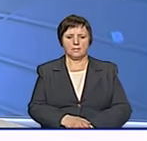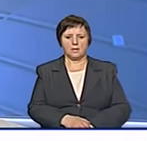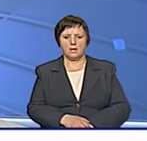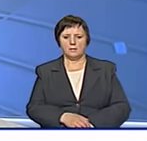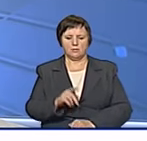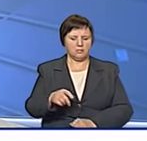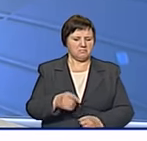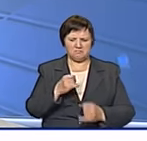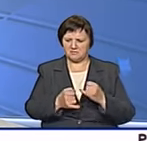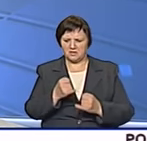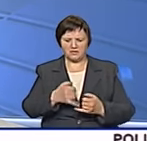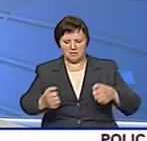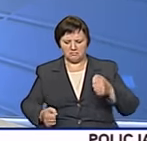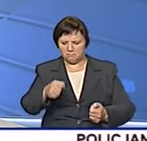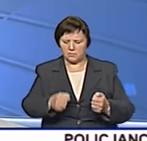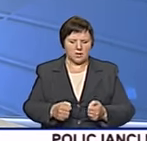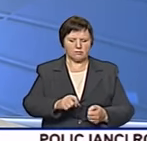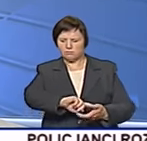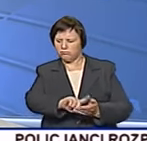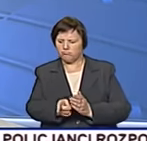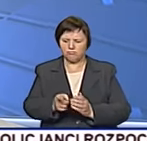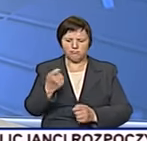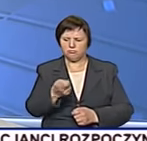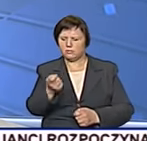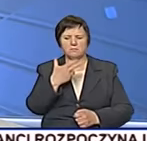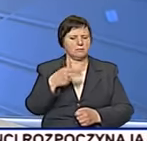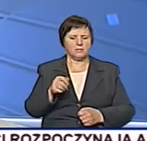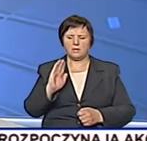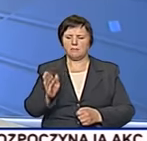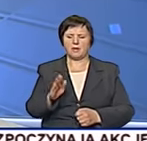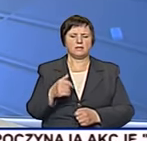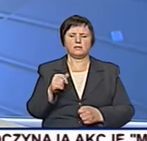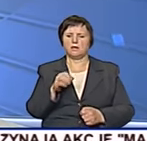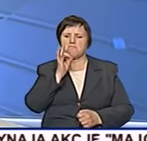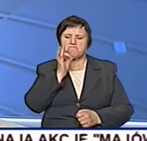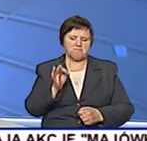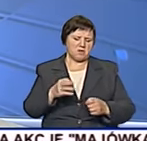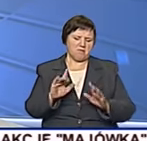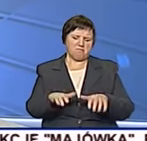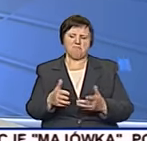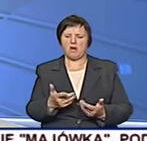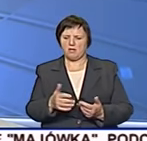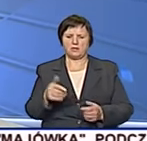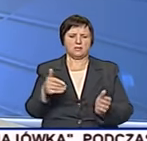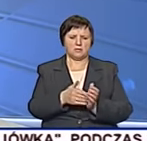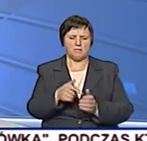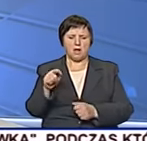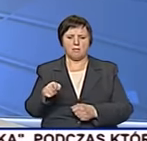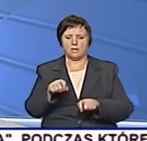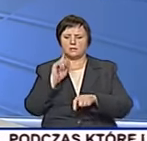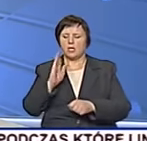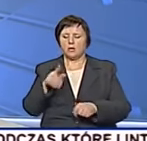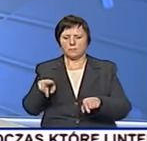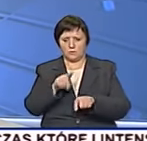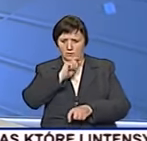Pobłażania dla piratów drogowych i łamiących przepisy nie będzie, zapowiadają policjanci tuż przed długim majowym weekendem. Walkę wypowiadają też